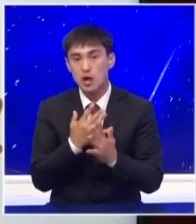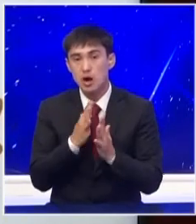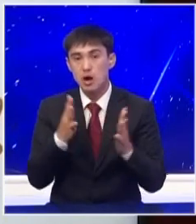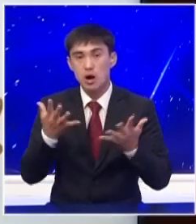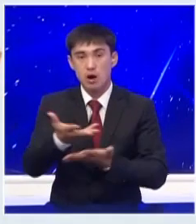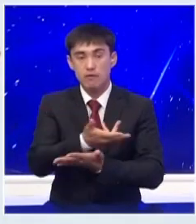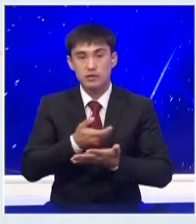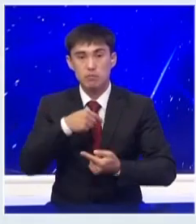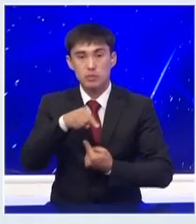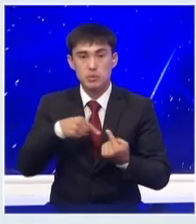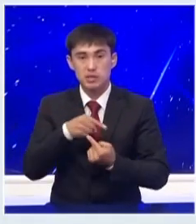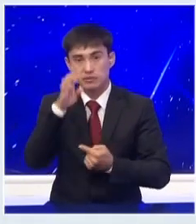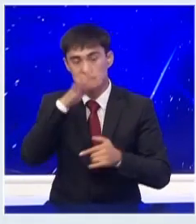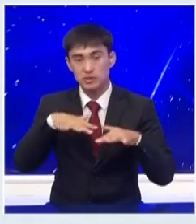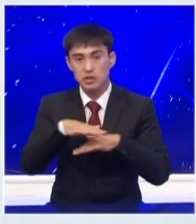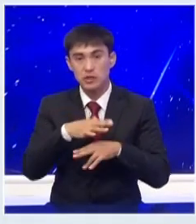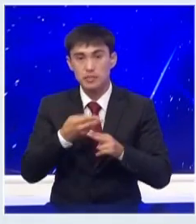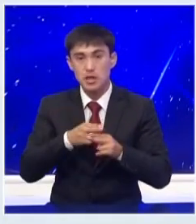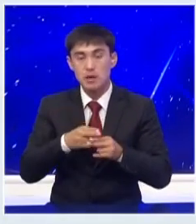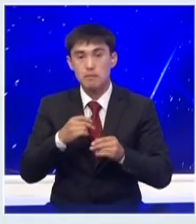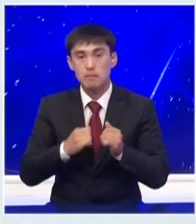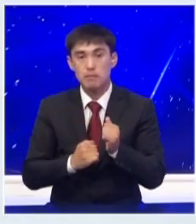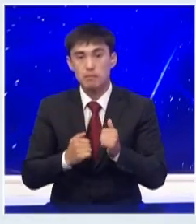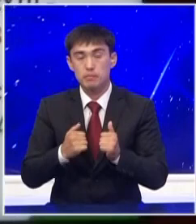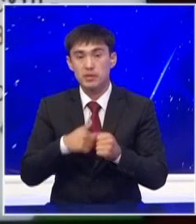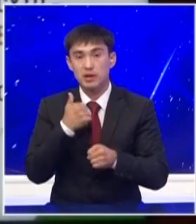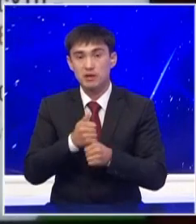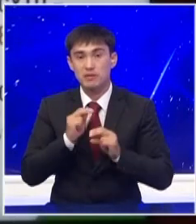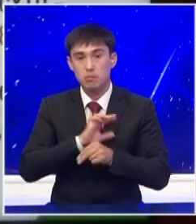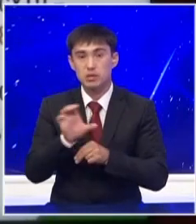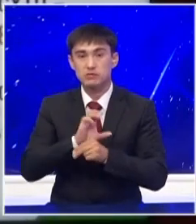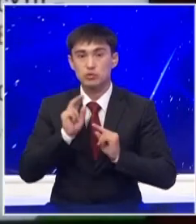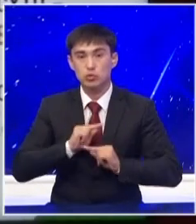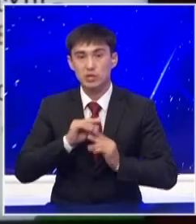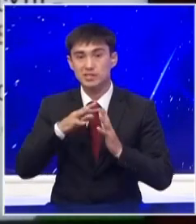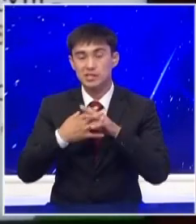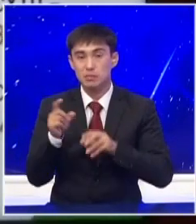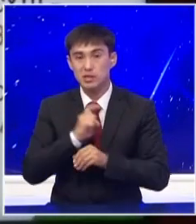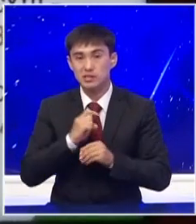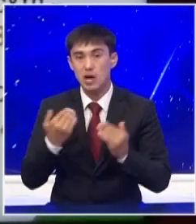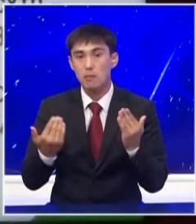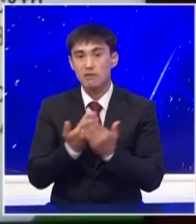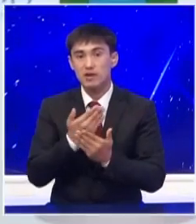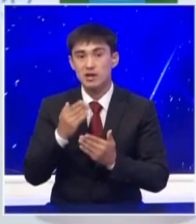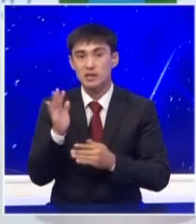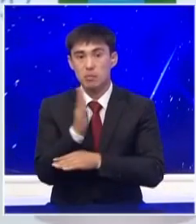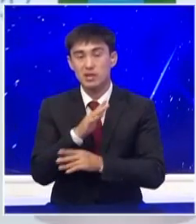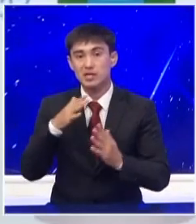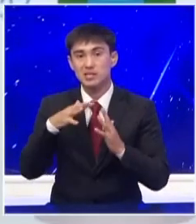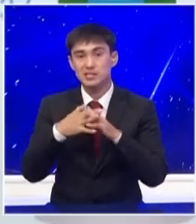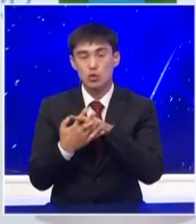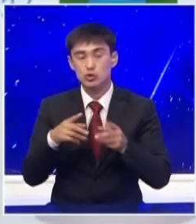охвата предпринимателей страны, поскольку в приоритете производительность труда в сельском хозяйстве и обновление парка сельхозтехники.